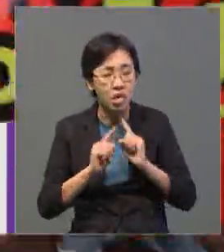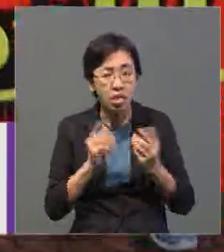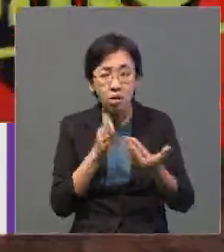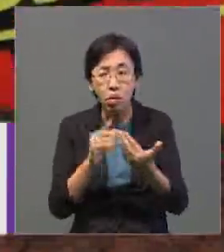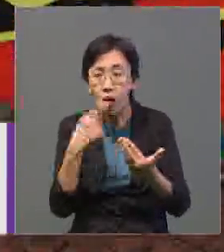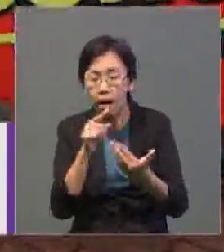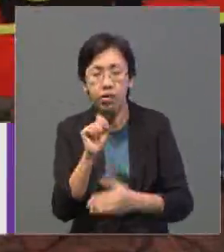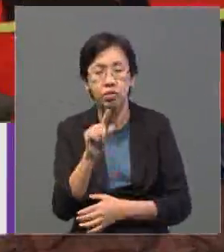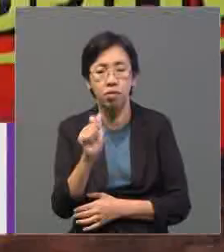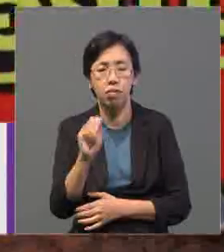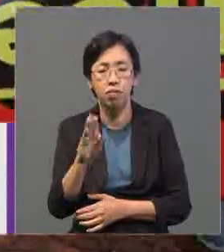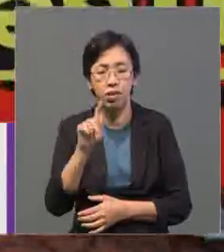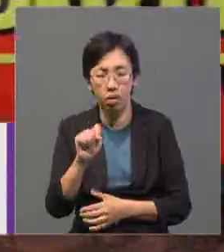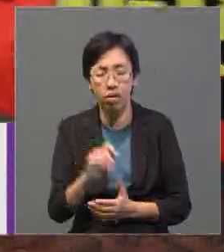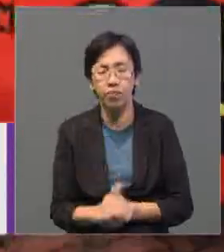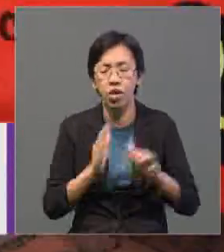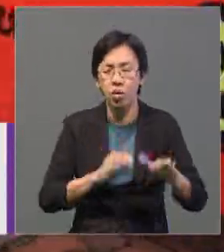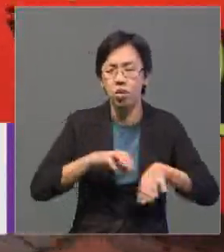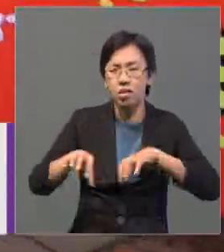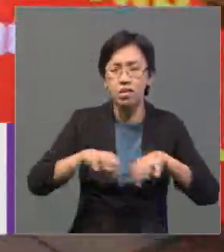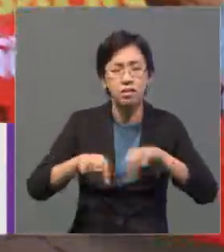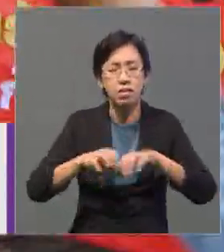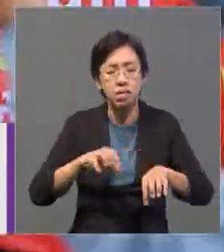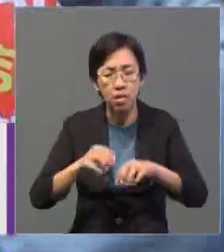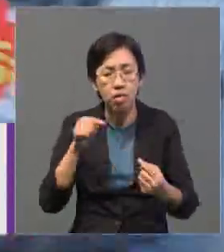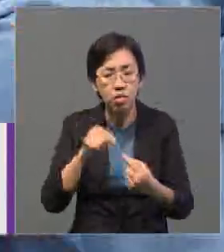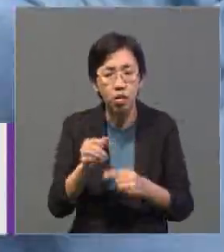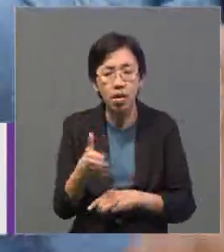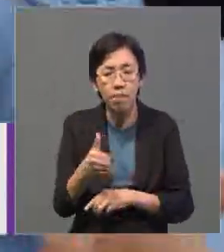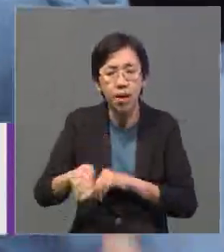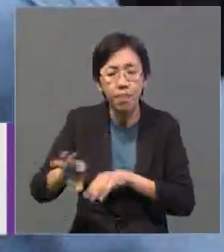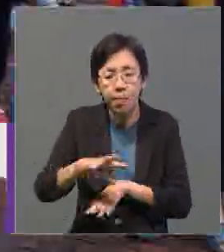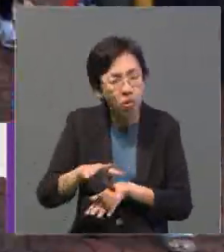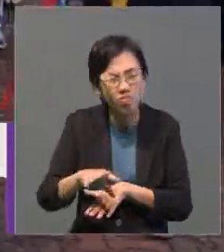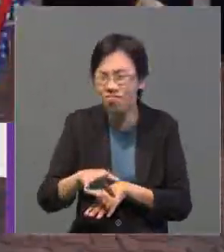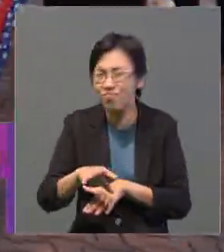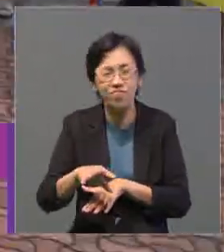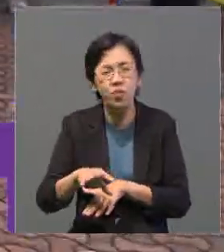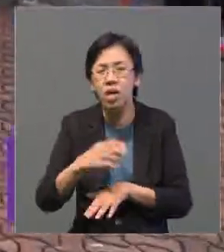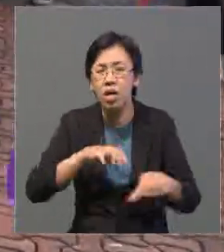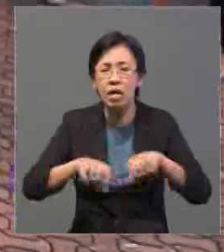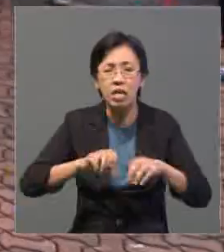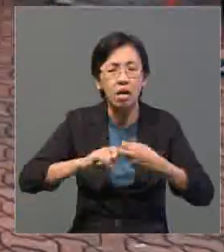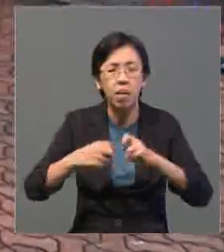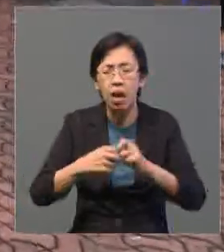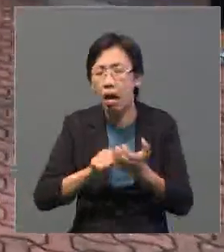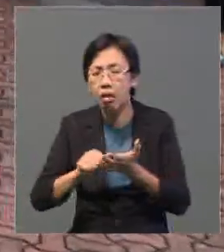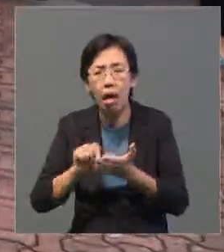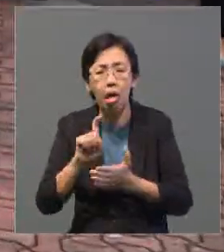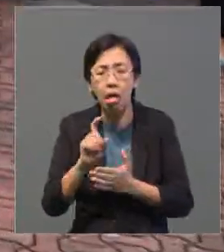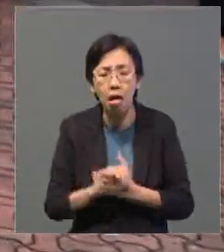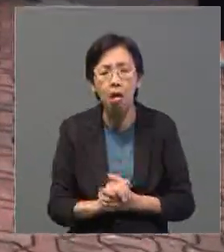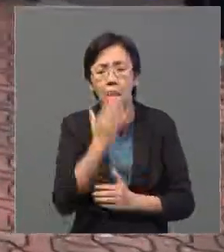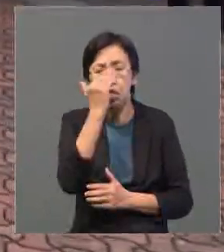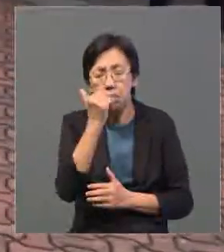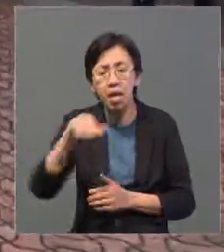จัดการผู้บริหารจัดการที่เกี่ยวข้องนะโดยตรงกับการประมงจังหวัดปัตตานีไม่สามารถที่จะจัดการปัญหาต่างๆของชาว